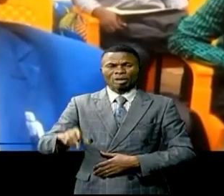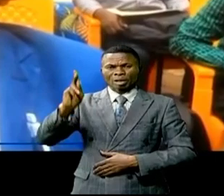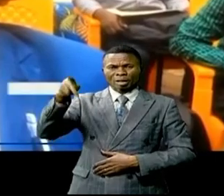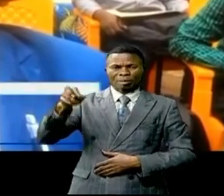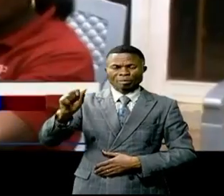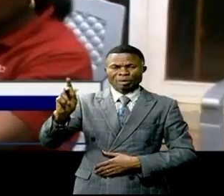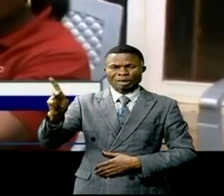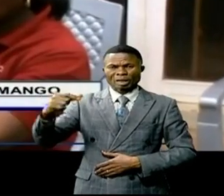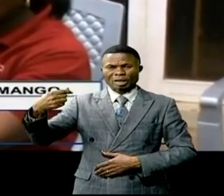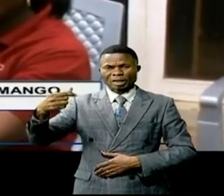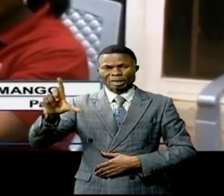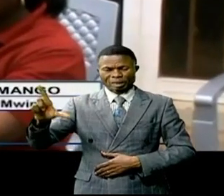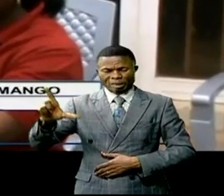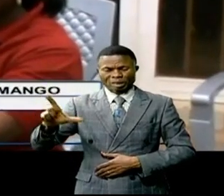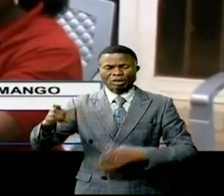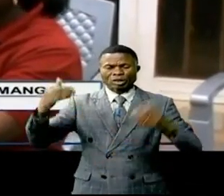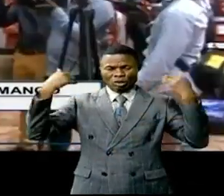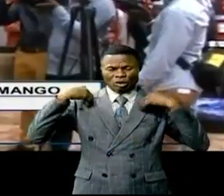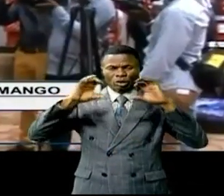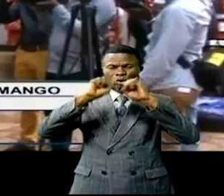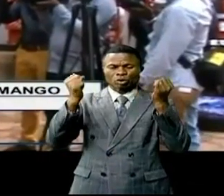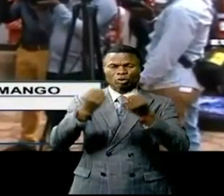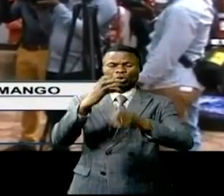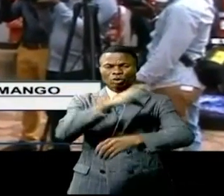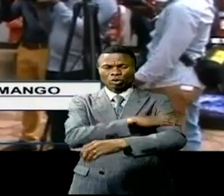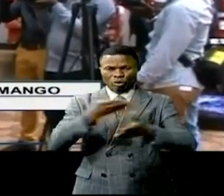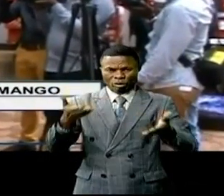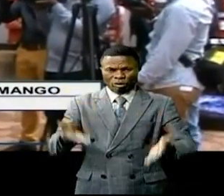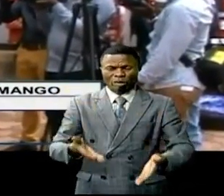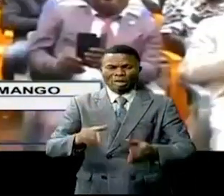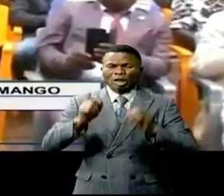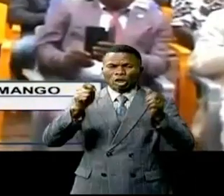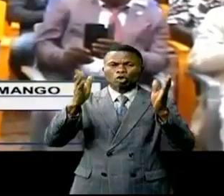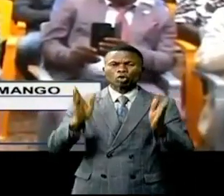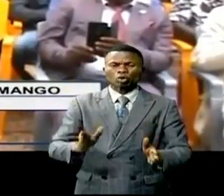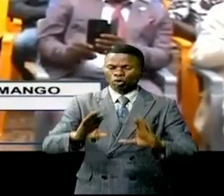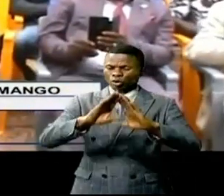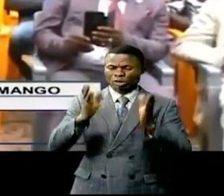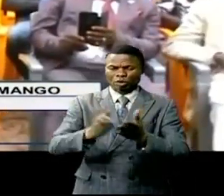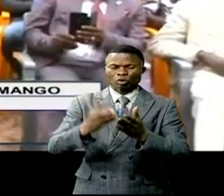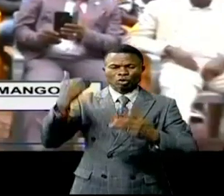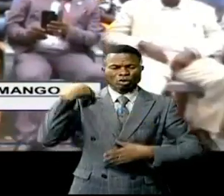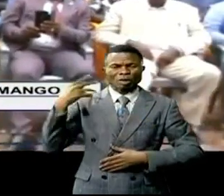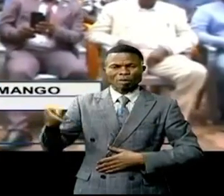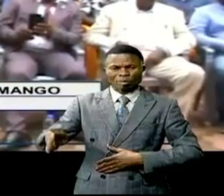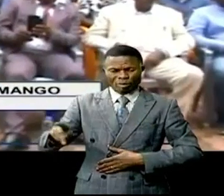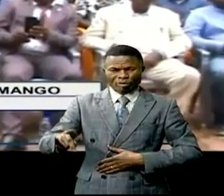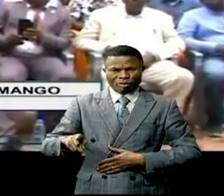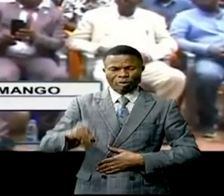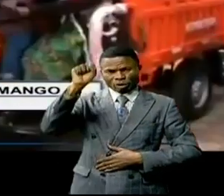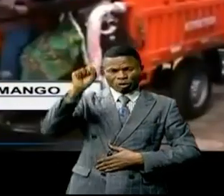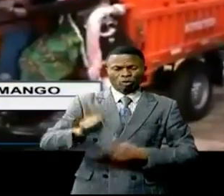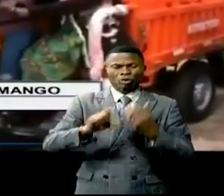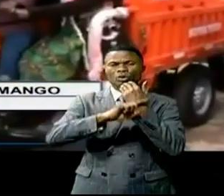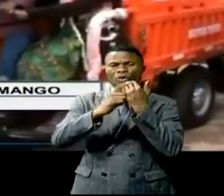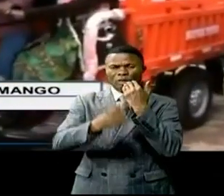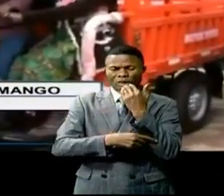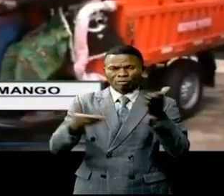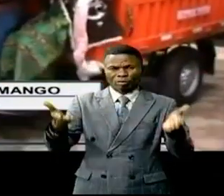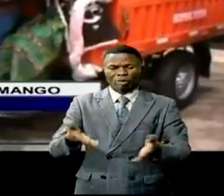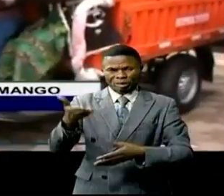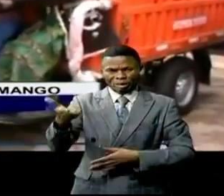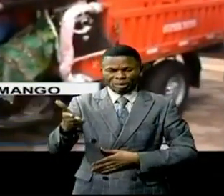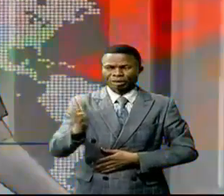en présence des acteurs de la société civile, des médias et de la notabilité de la province du Sud Kivu.